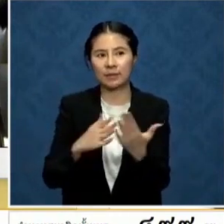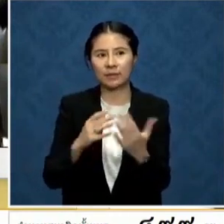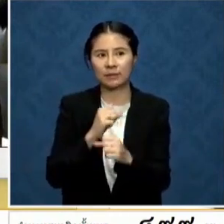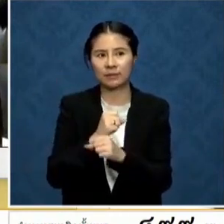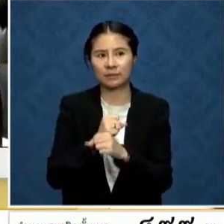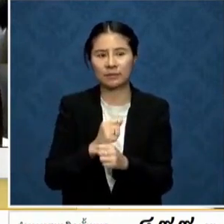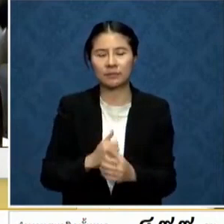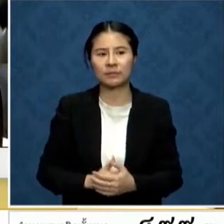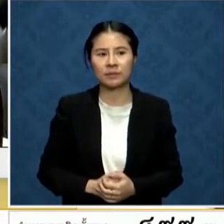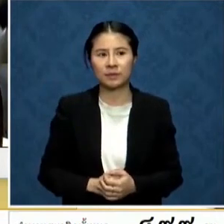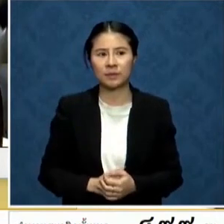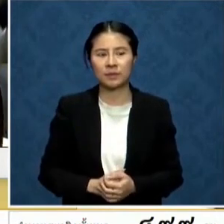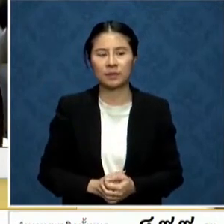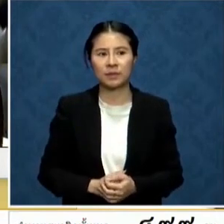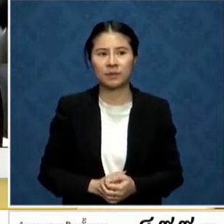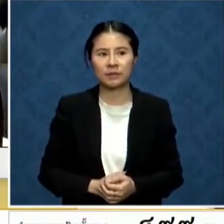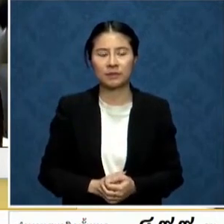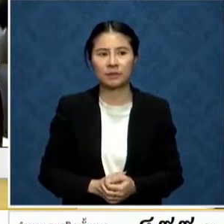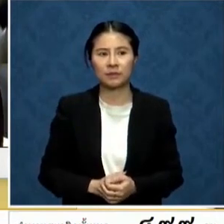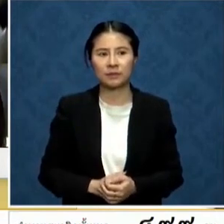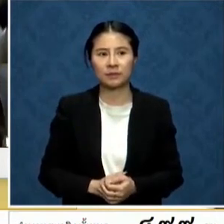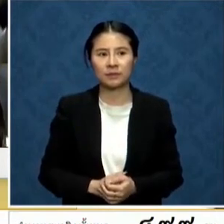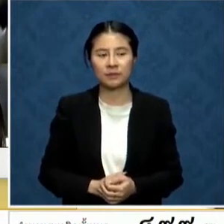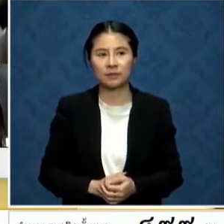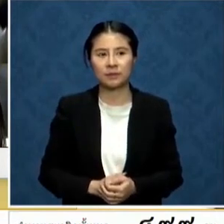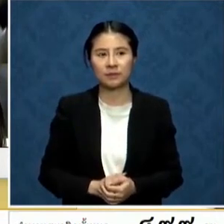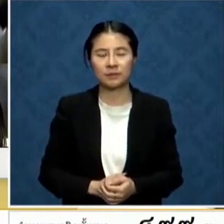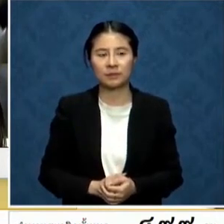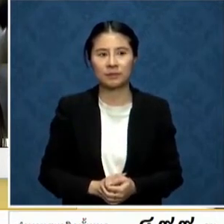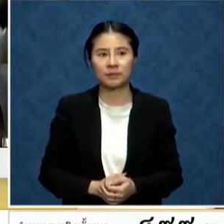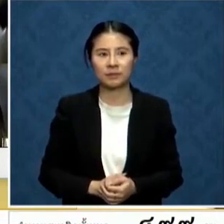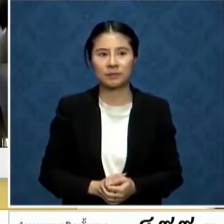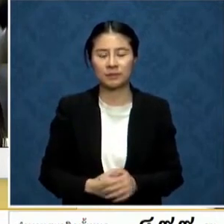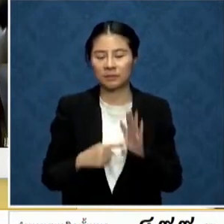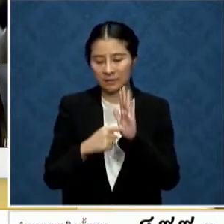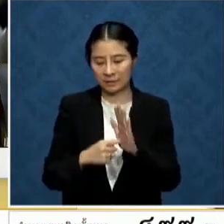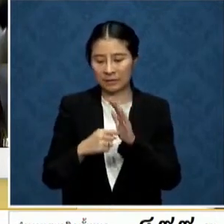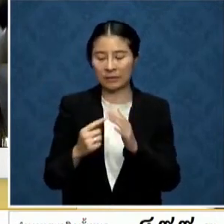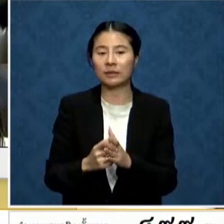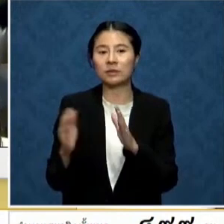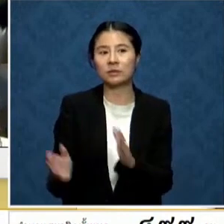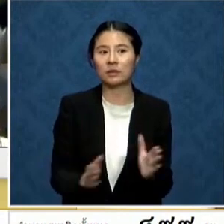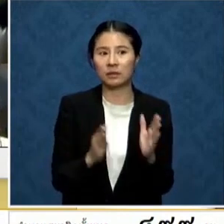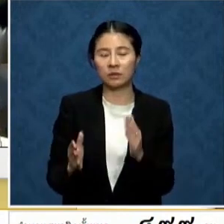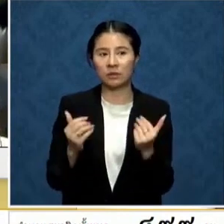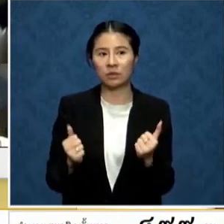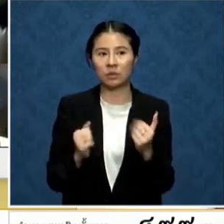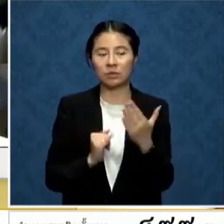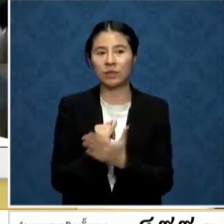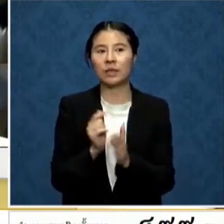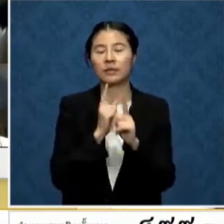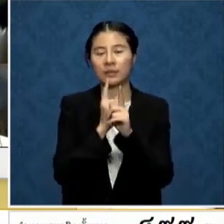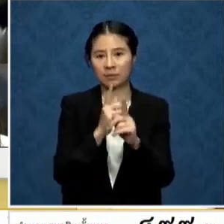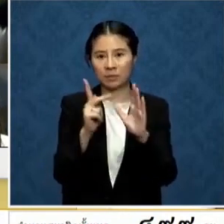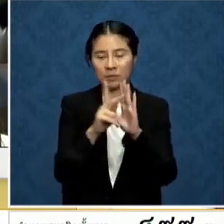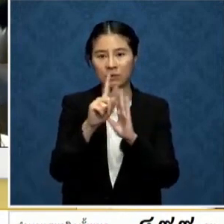ประกบก็ได้ดังนั้นอยากจะขอใช้สิทธิ์นะครับสรุปสูตรท่าประธานครับเพื่อให้การเอ่อเสนอยตินี้ถูกต้องอยากจะขอใช้สิทธิ์ตามข้อบังคับข้อ